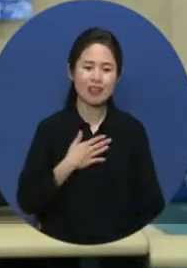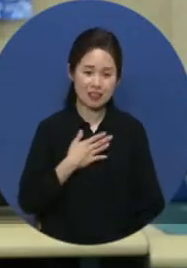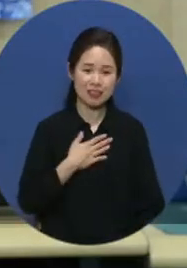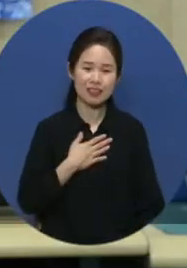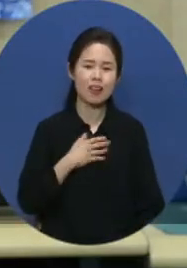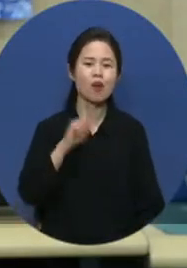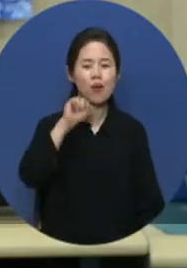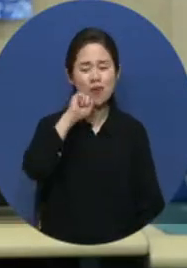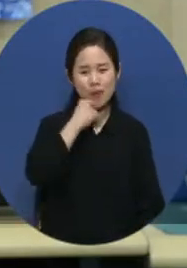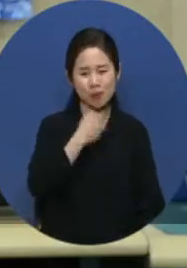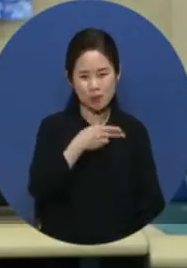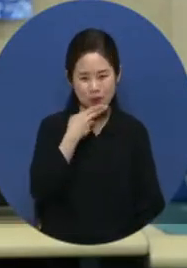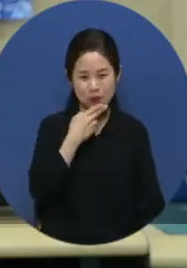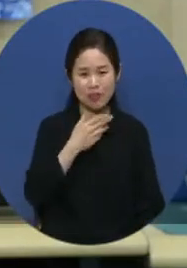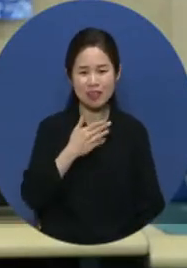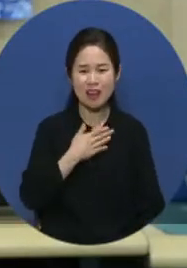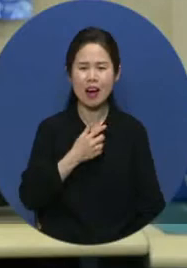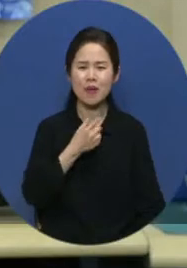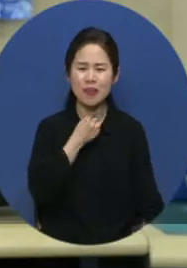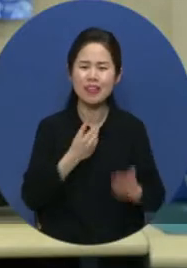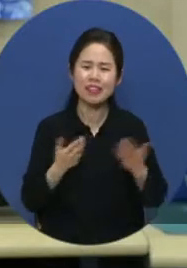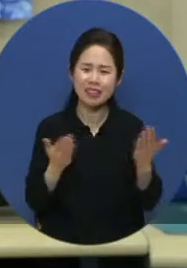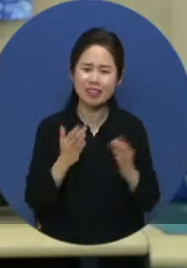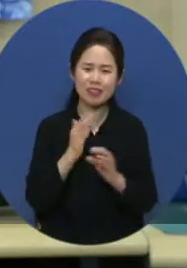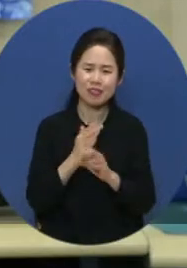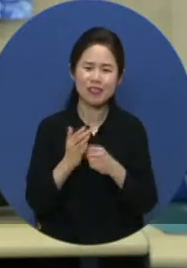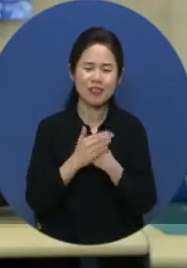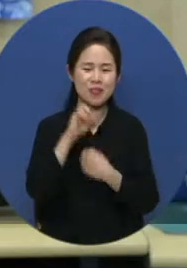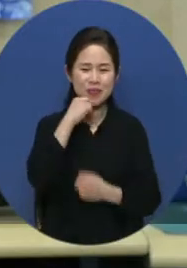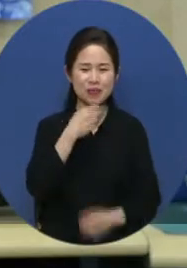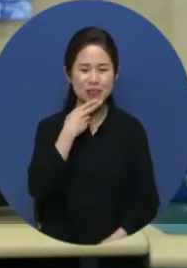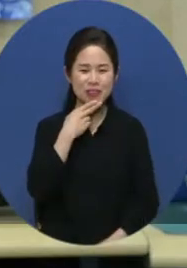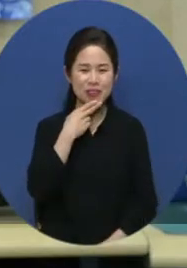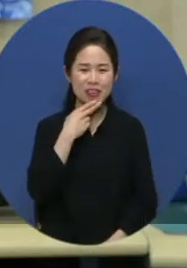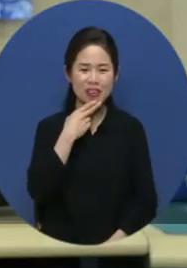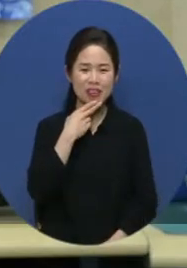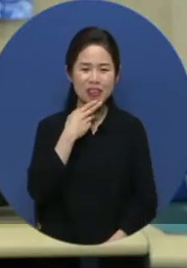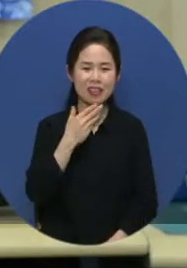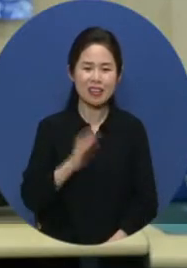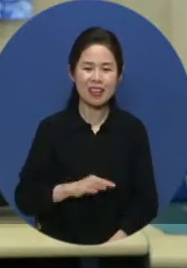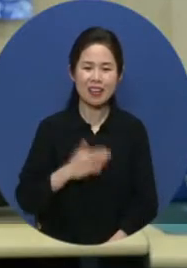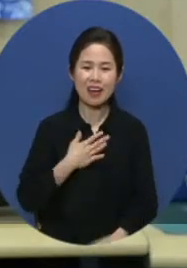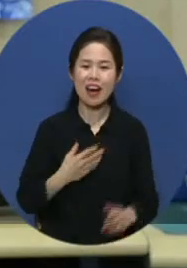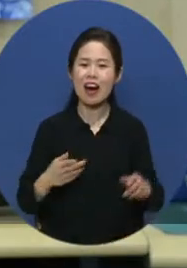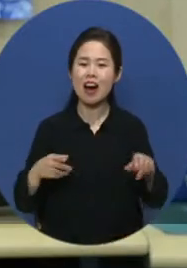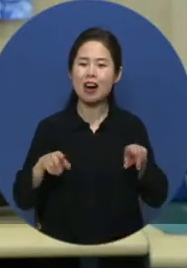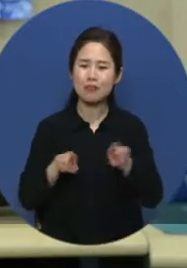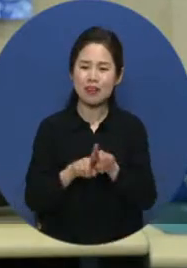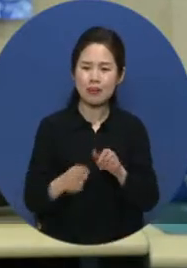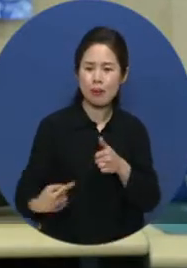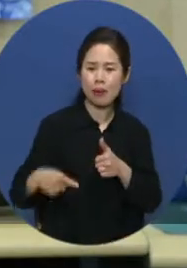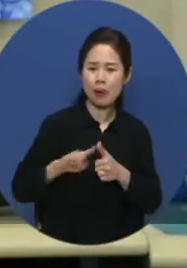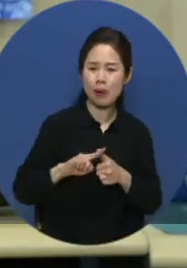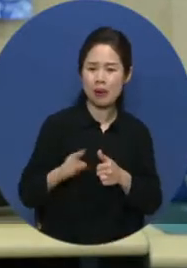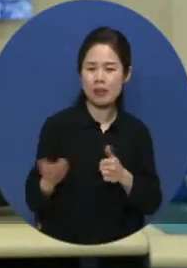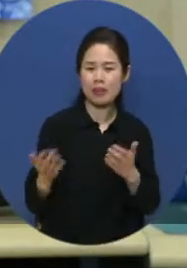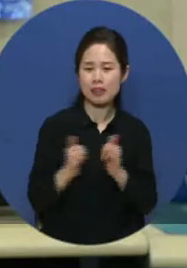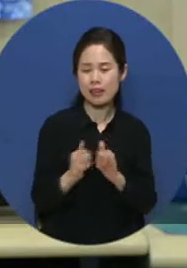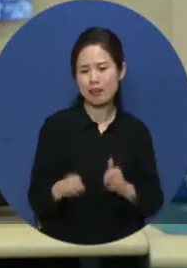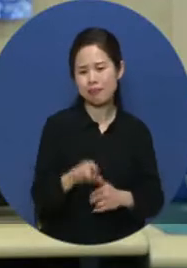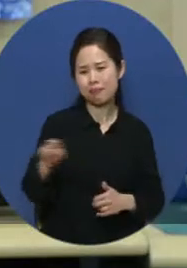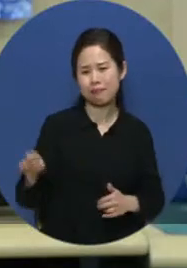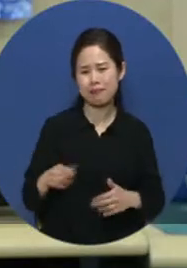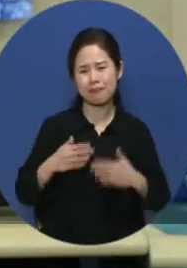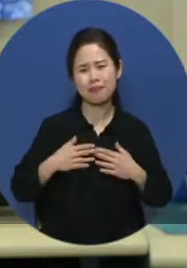없습니다. 저는 제가 하고 싶은 일 하는 거니까요. 다만 이제 저랑 같이 일하는 사람들이 다 피곤하죠.